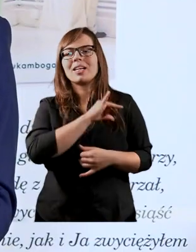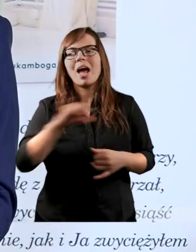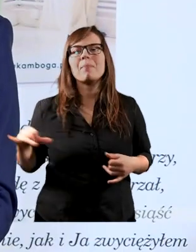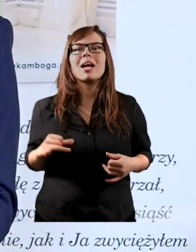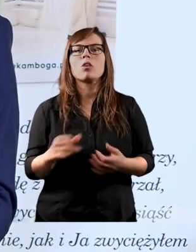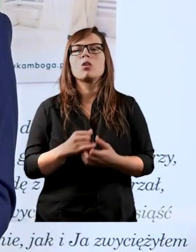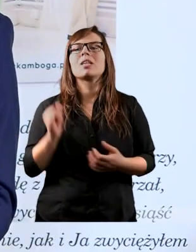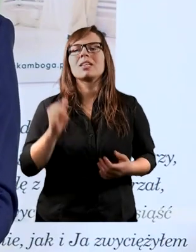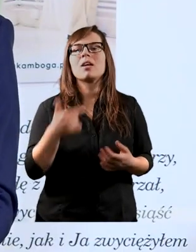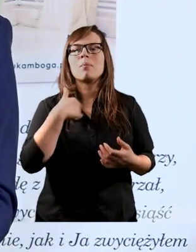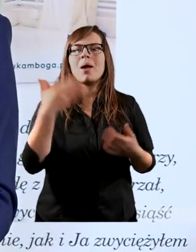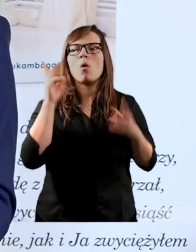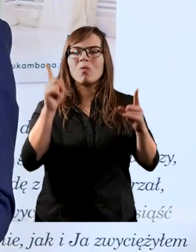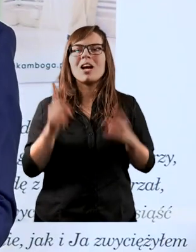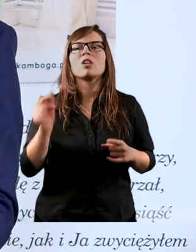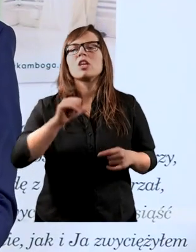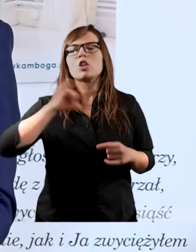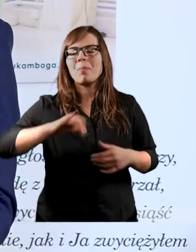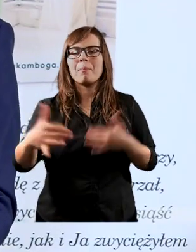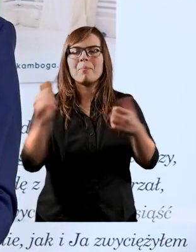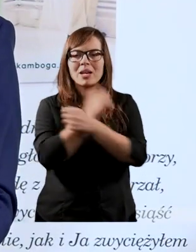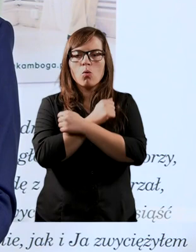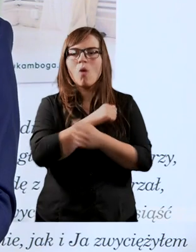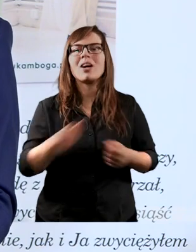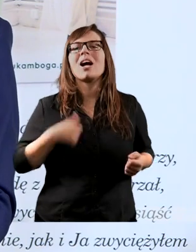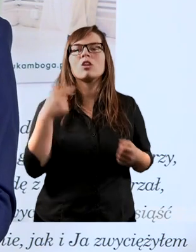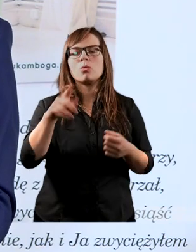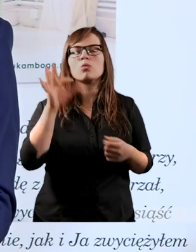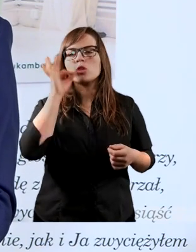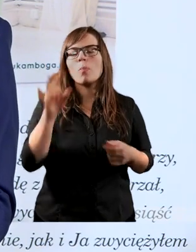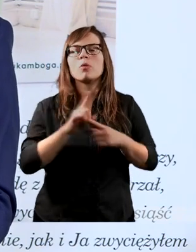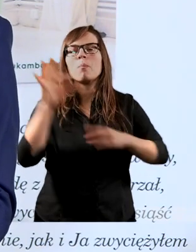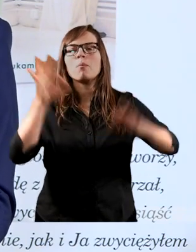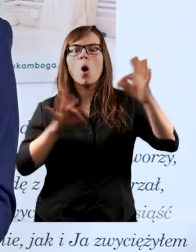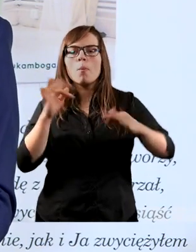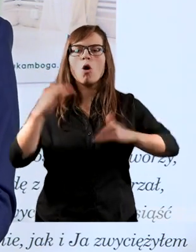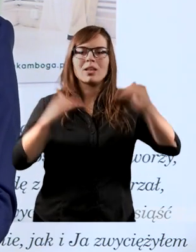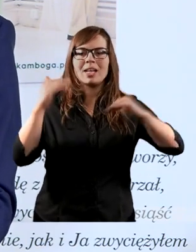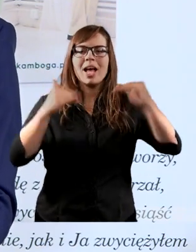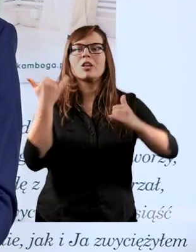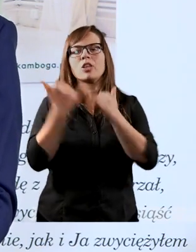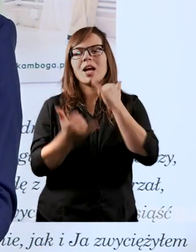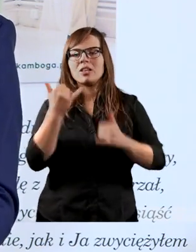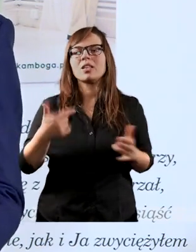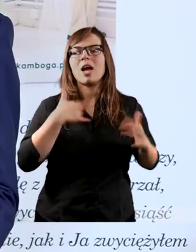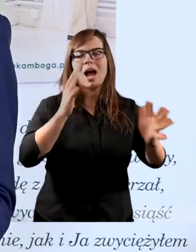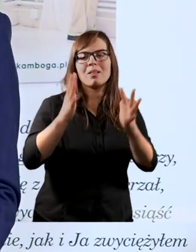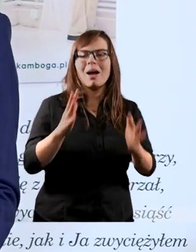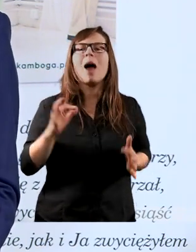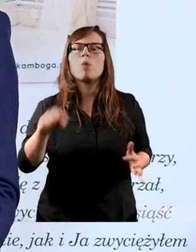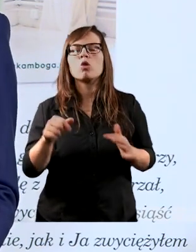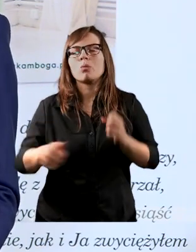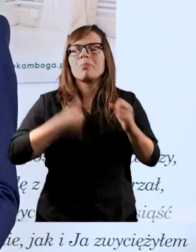samego. I bardzo ważne jest, żeby siebie miłować, ale żeby zachowywać dobrą proporcję, prawda? Czyli jeżeli dbamy o